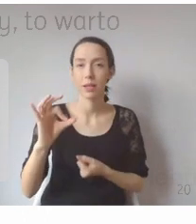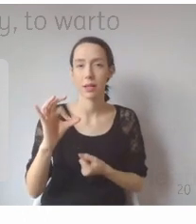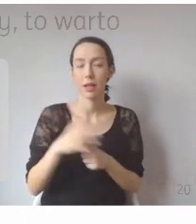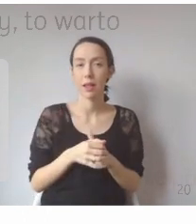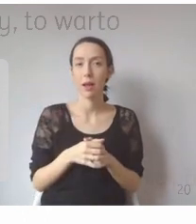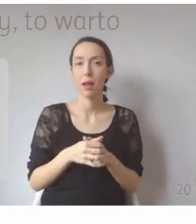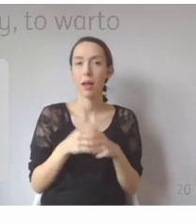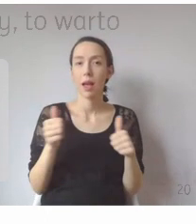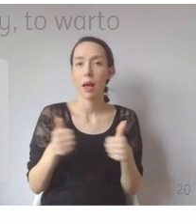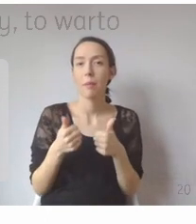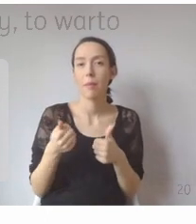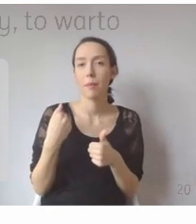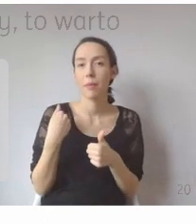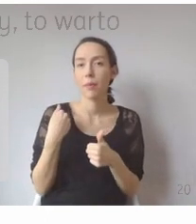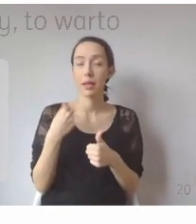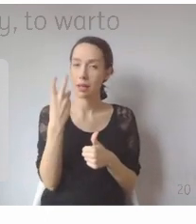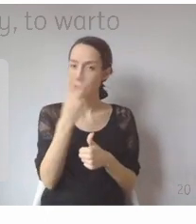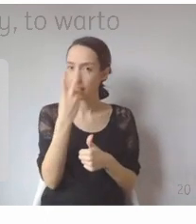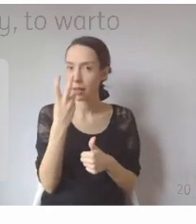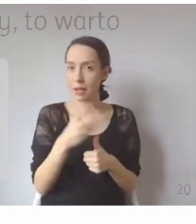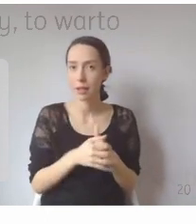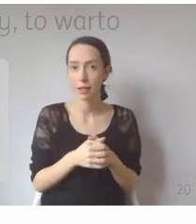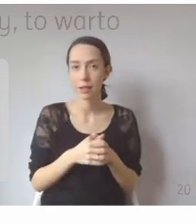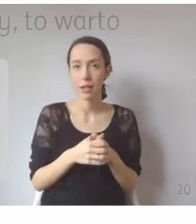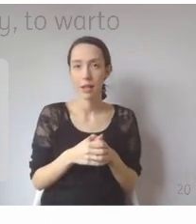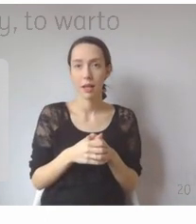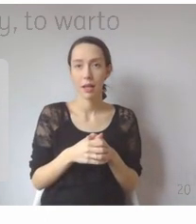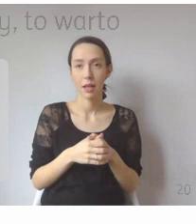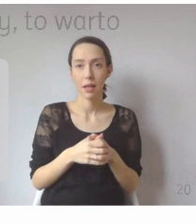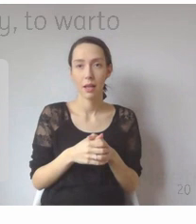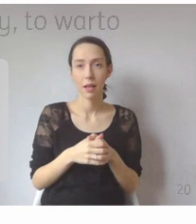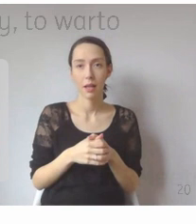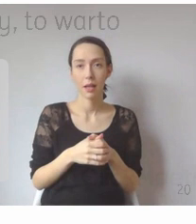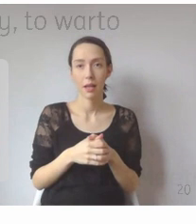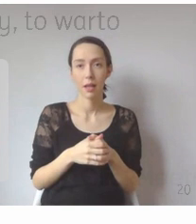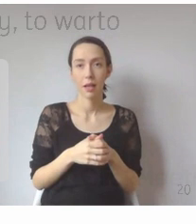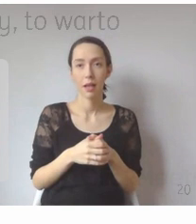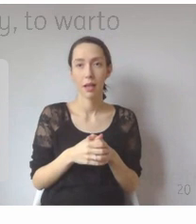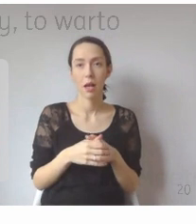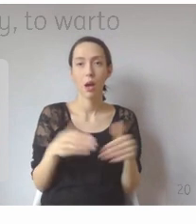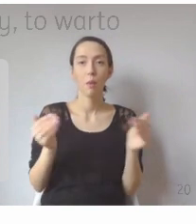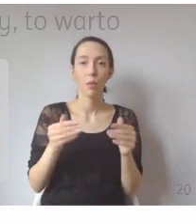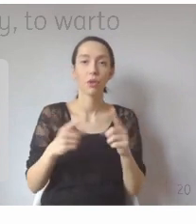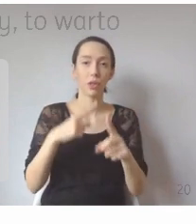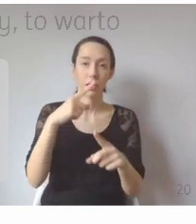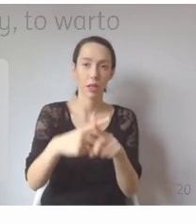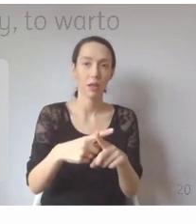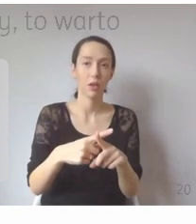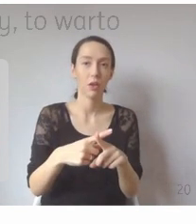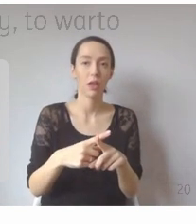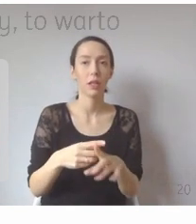bardziej interesująca, warto dodać na przykład jedno zdanie, też takie bardziej osobiste, na przykład o swoim